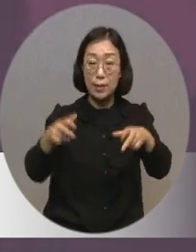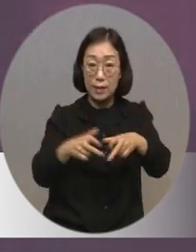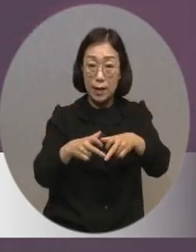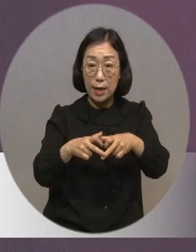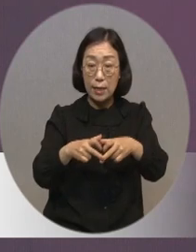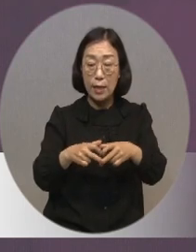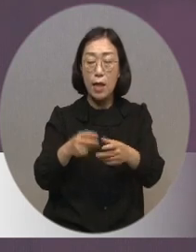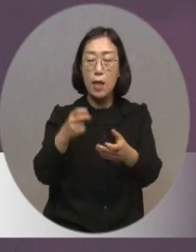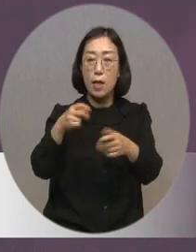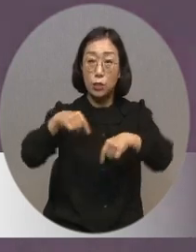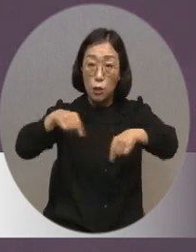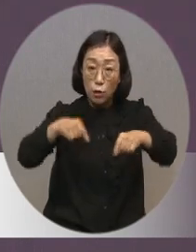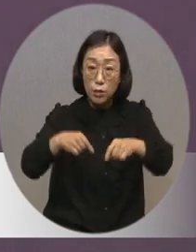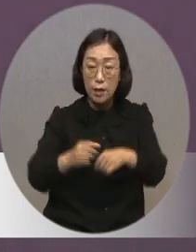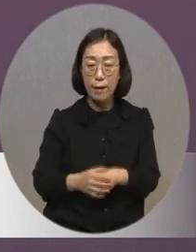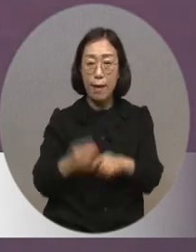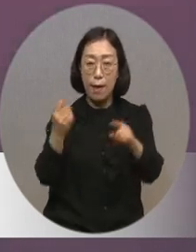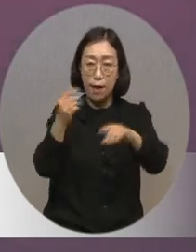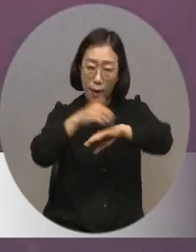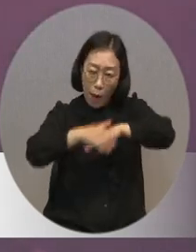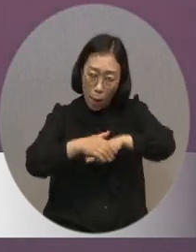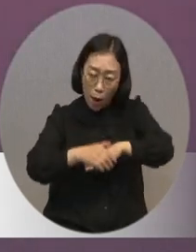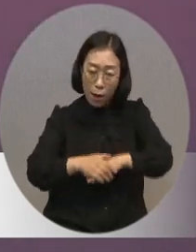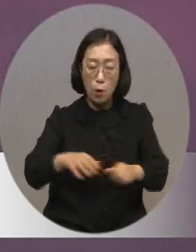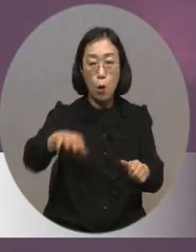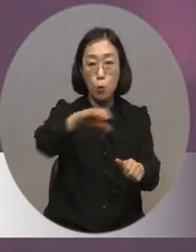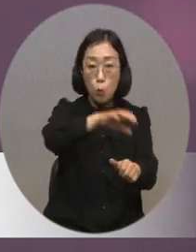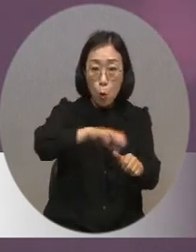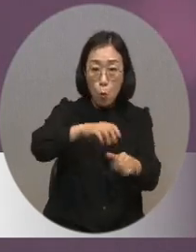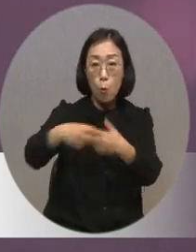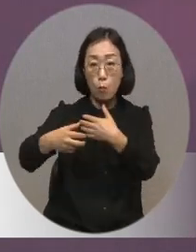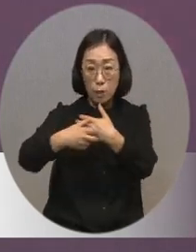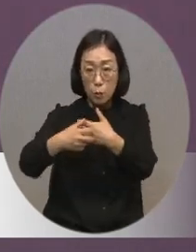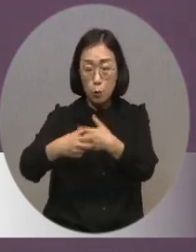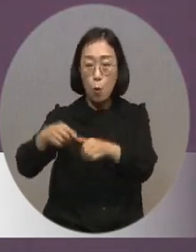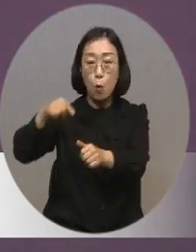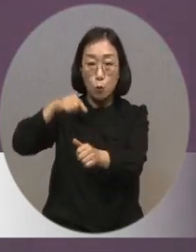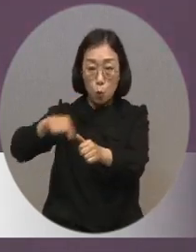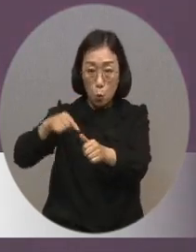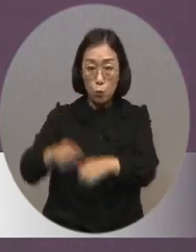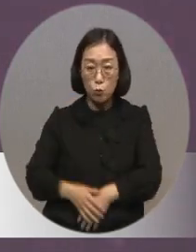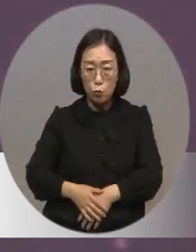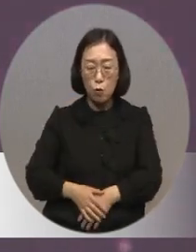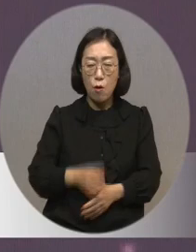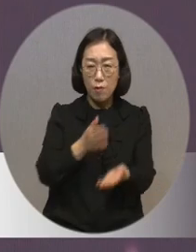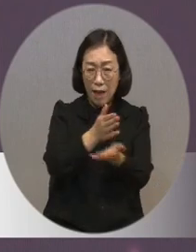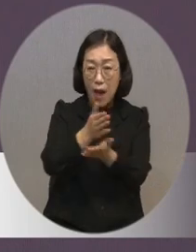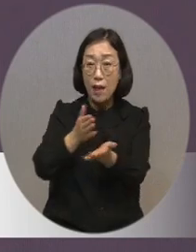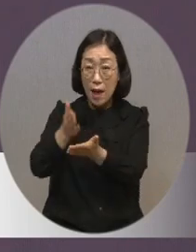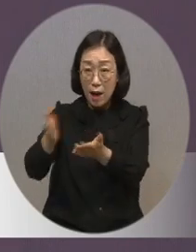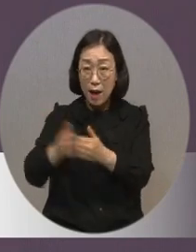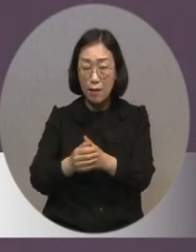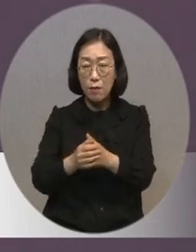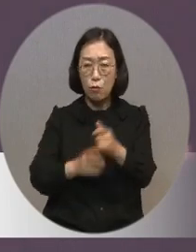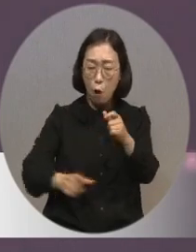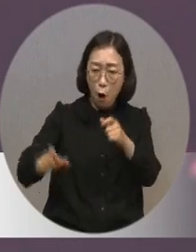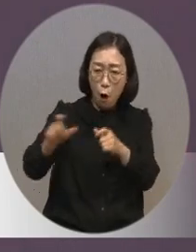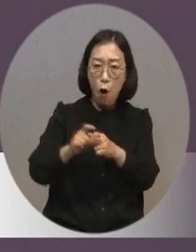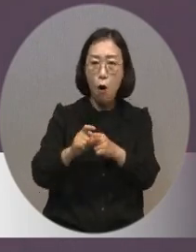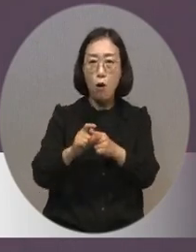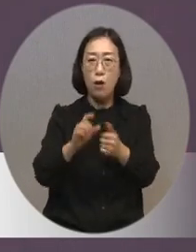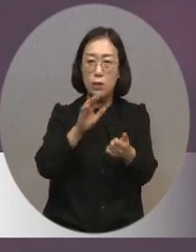정책 종합계획을 통해 돌봄, 의료, 교육 등 전 분야에 걸쳐 두텁게